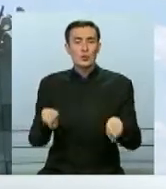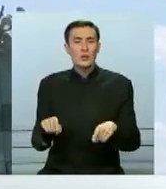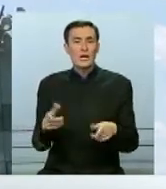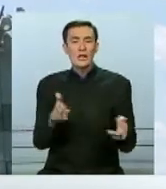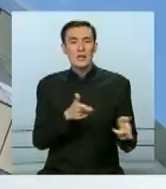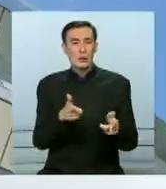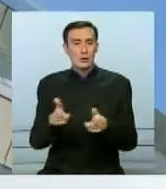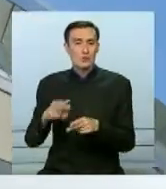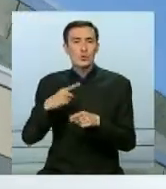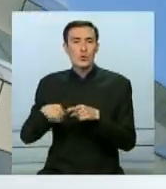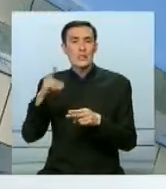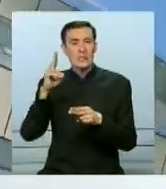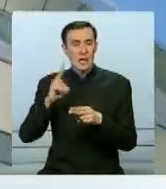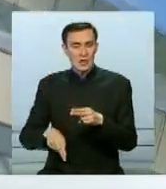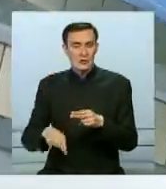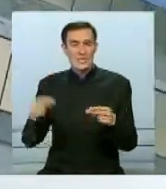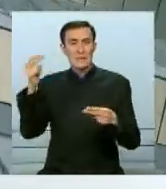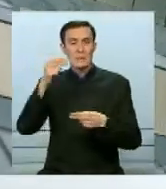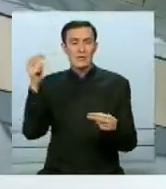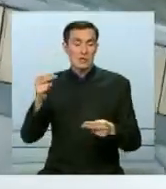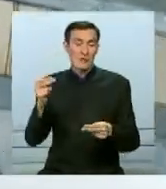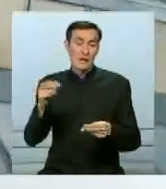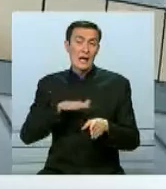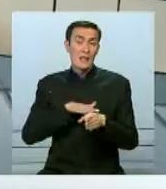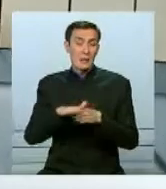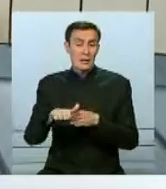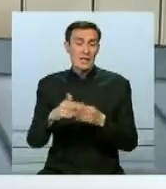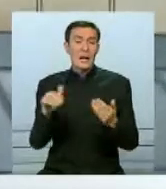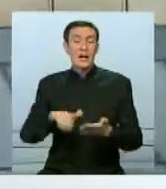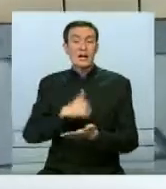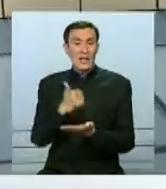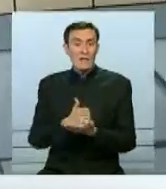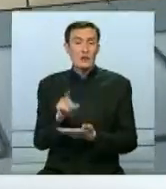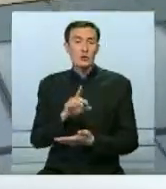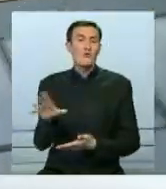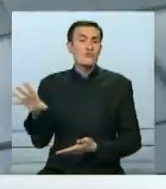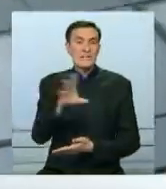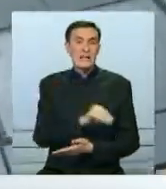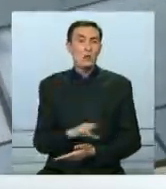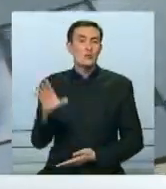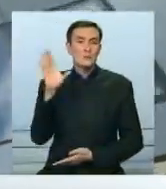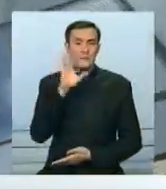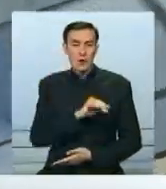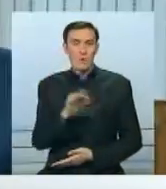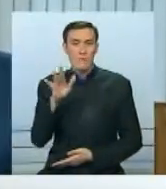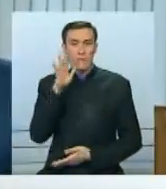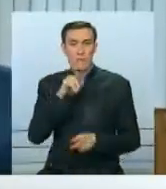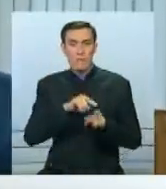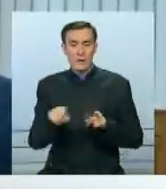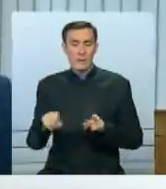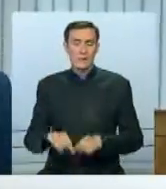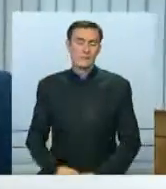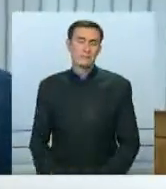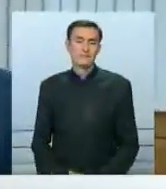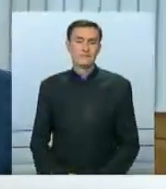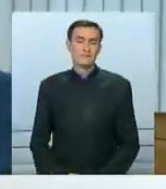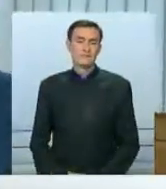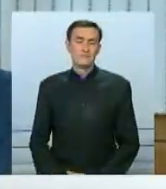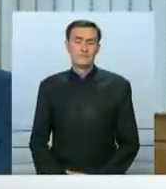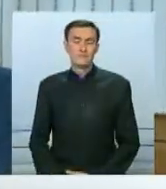стадии завершения их тематического наполнения. Самое главное, что все укладываются в сроки.